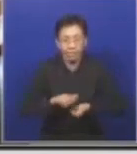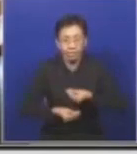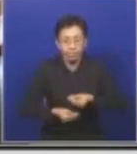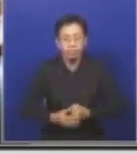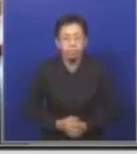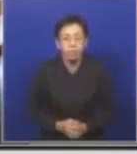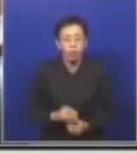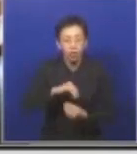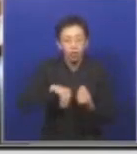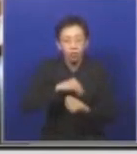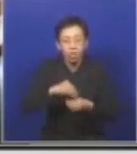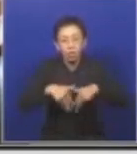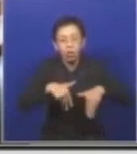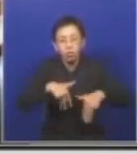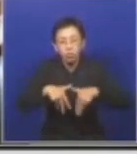นักธุรกิจฐานล่างรถพุ่มพวงรายเล็กรายน้อย